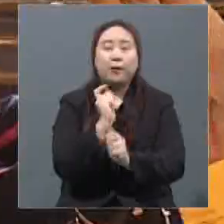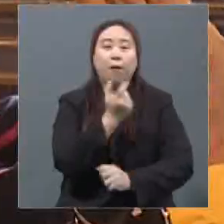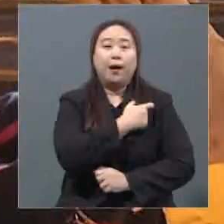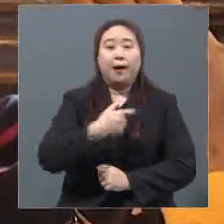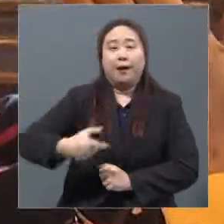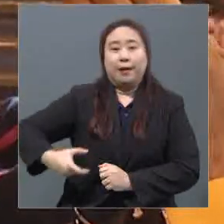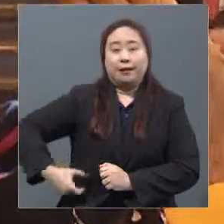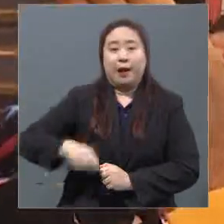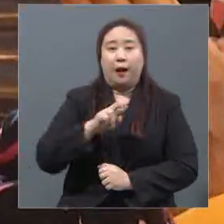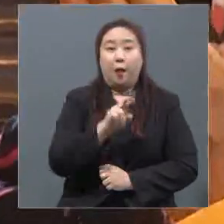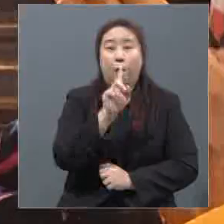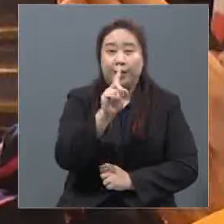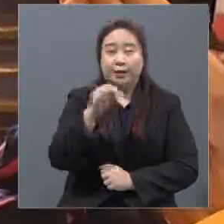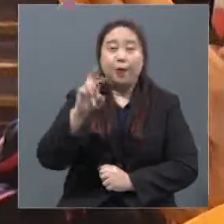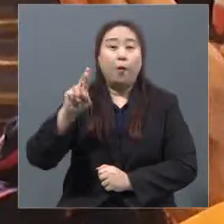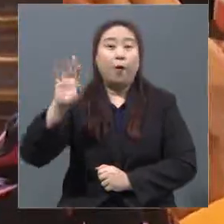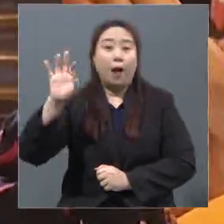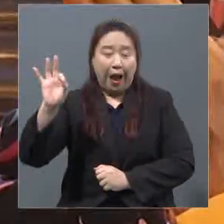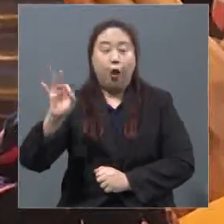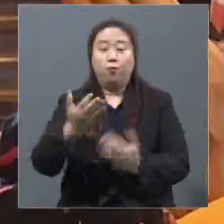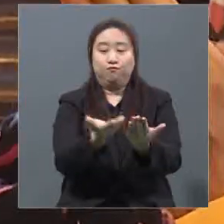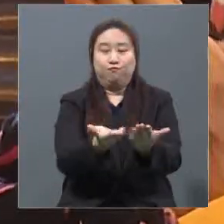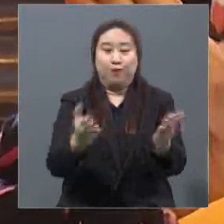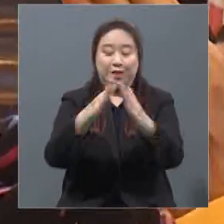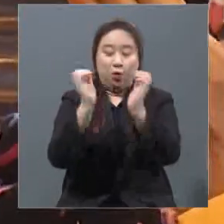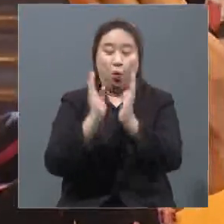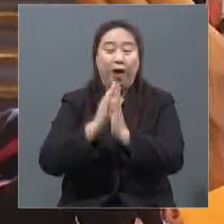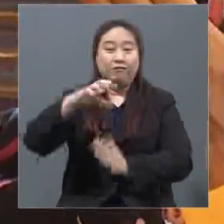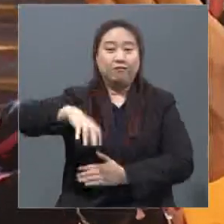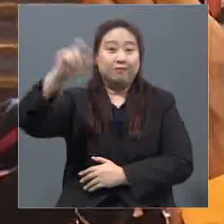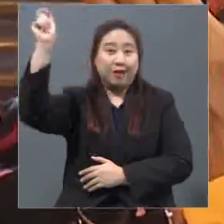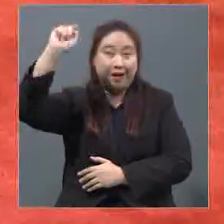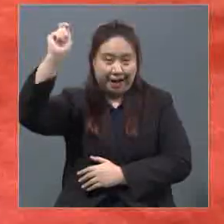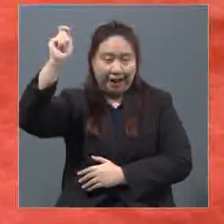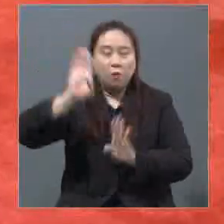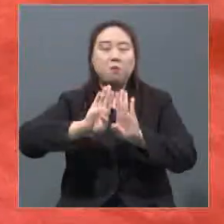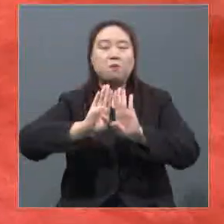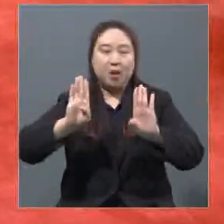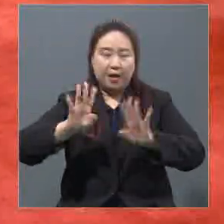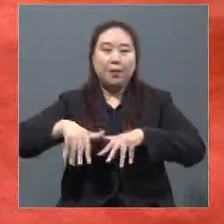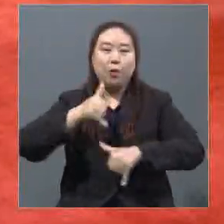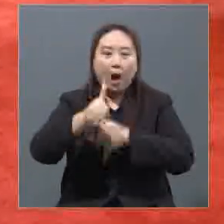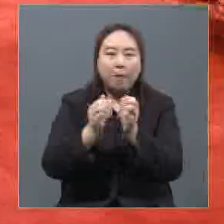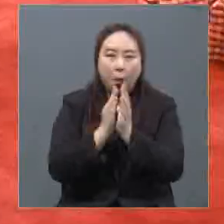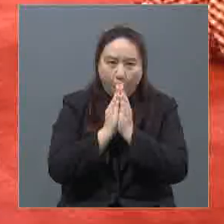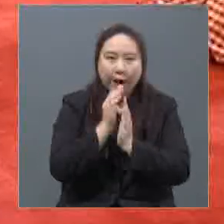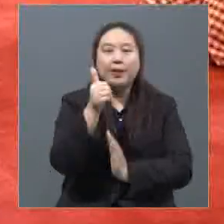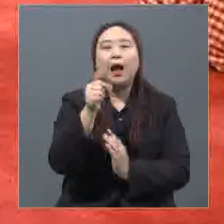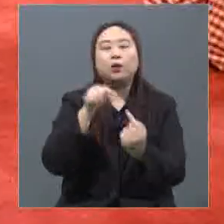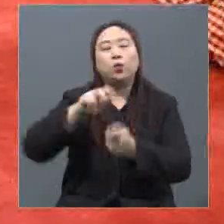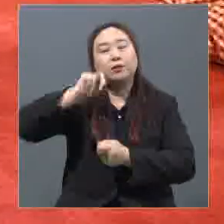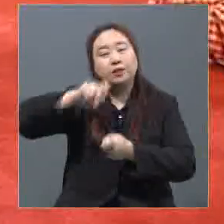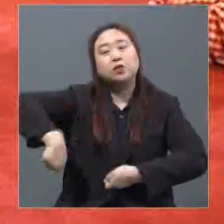มหากษัตริยาธิราชณปราสาทพระเทพบิดรวัดพระศรีรัตนศาสดารามเนื่องในเทศกาลสงกรานต์ประจำปี